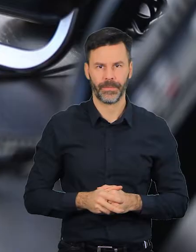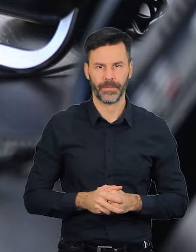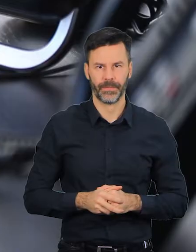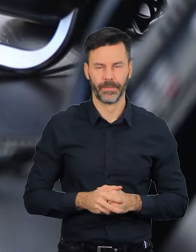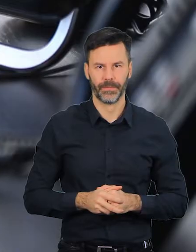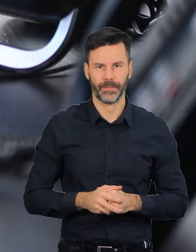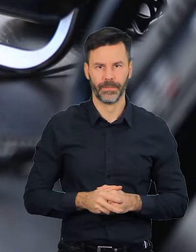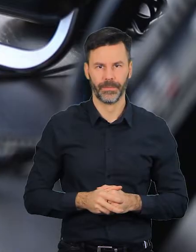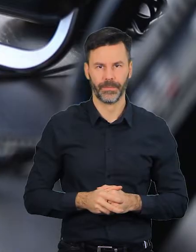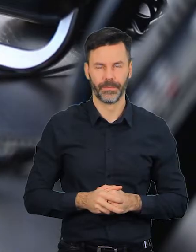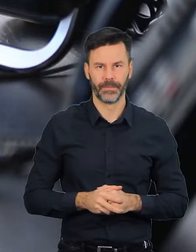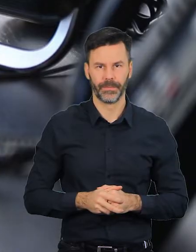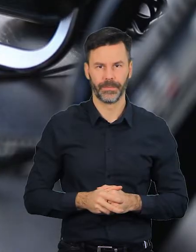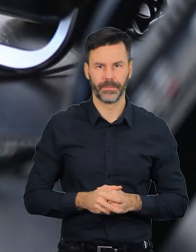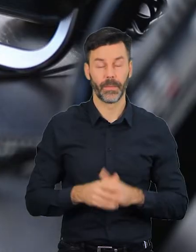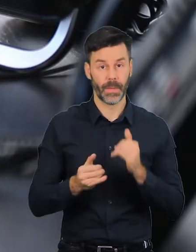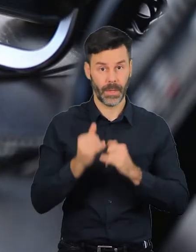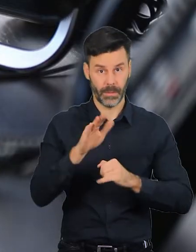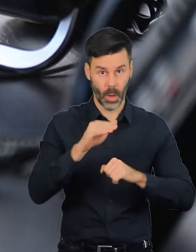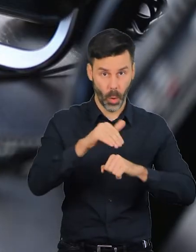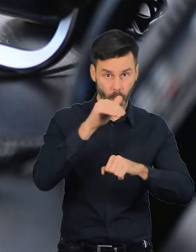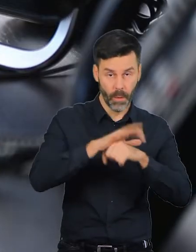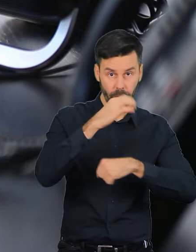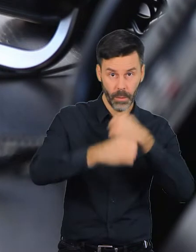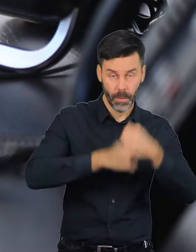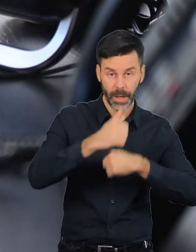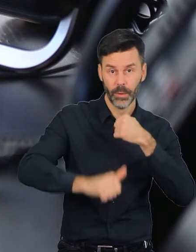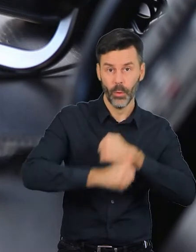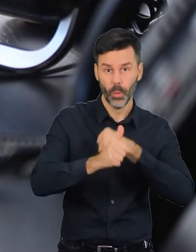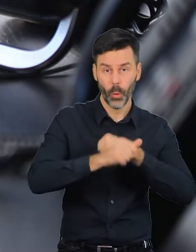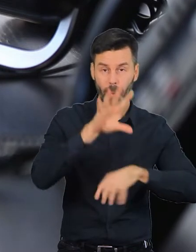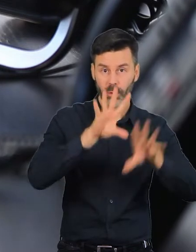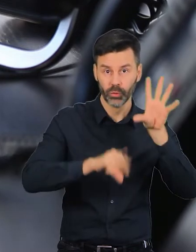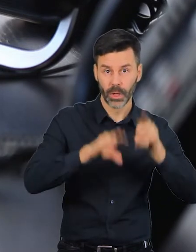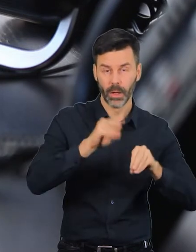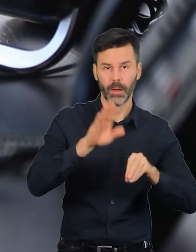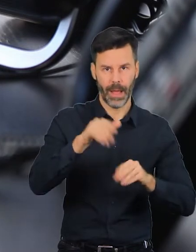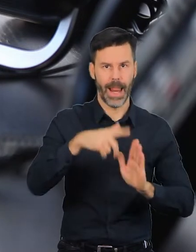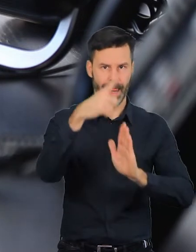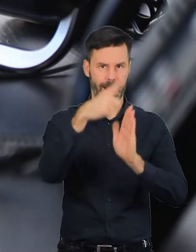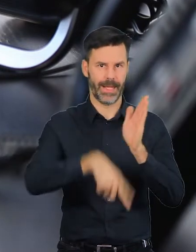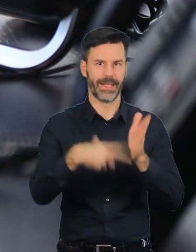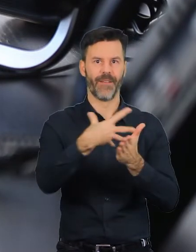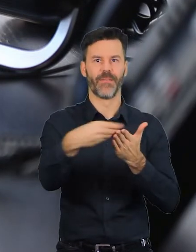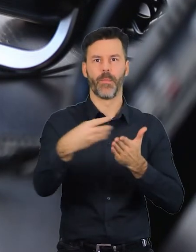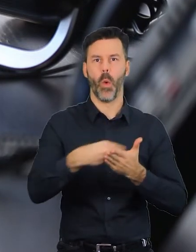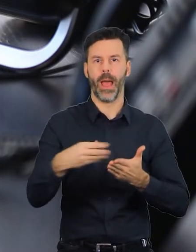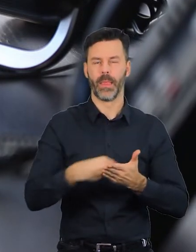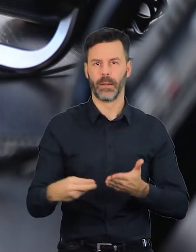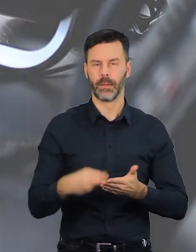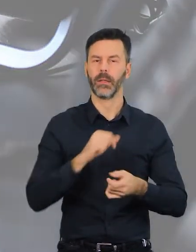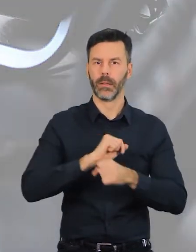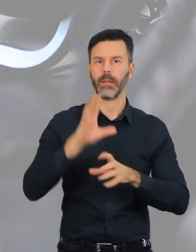W przypadku umowy o pracę dokumentem księgowym potrzebnym do rozliczenia jest lista płac, opisana zgodnie z obowiązującym w